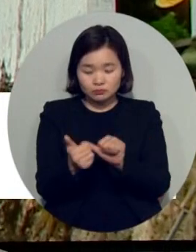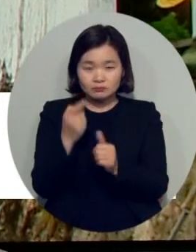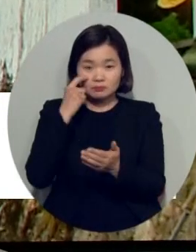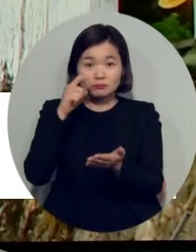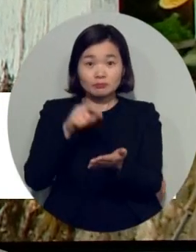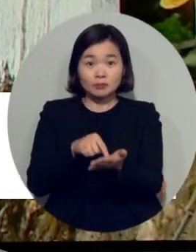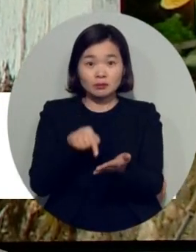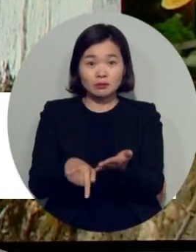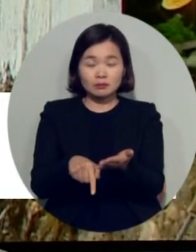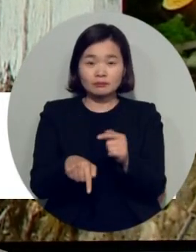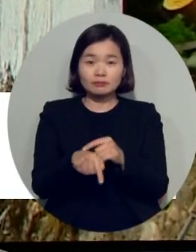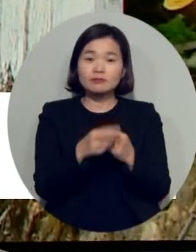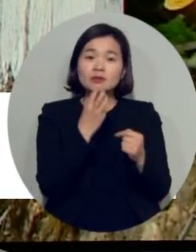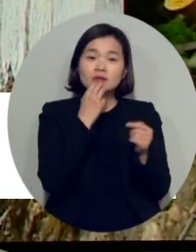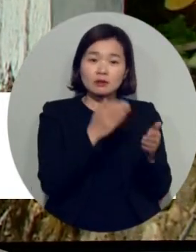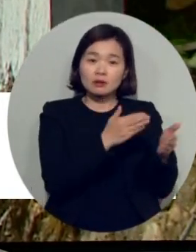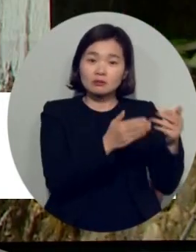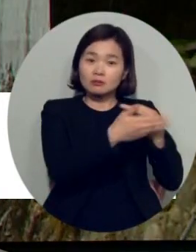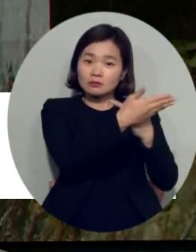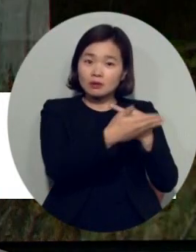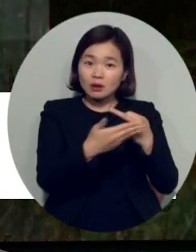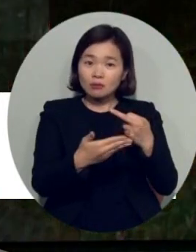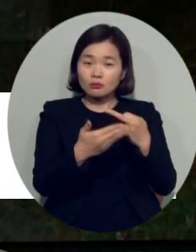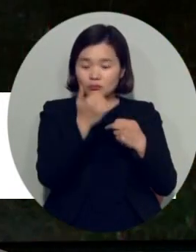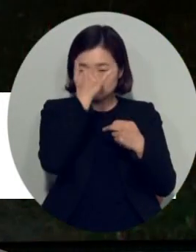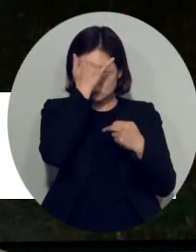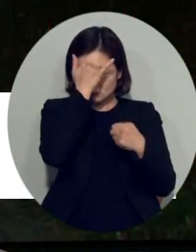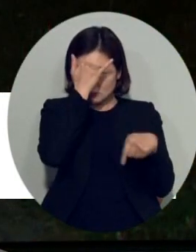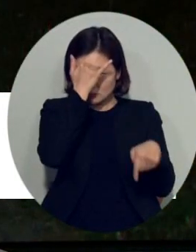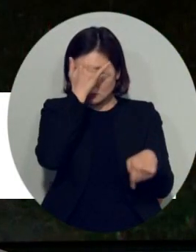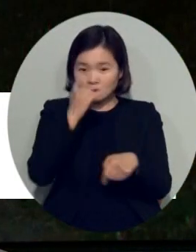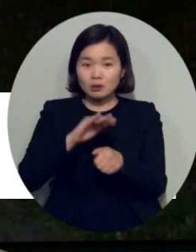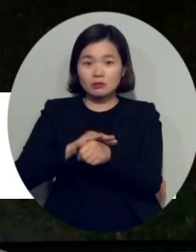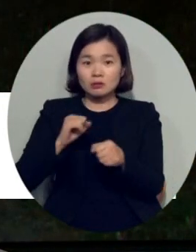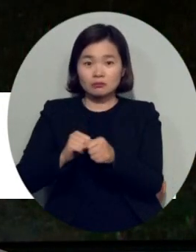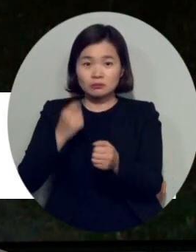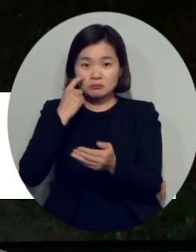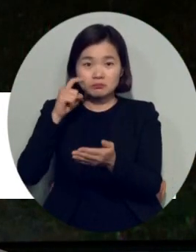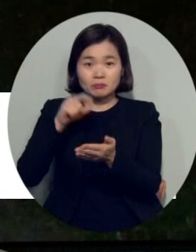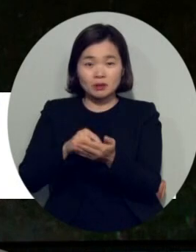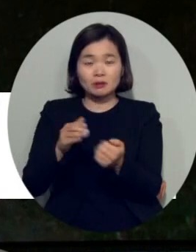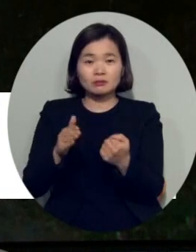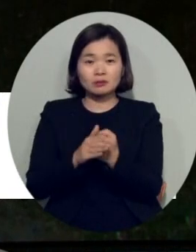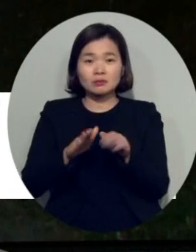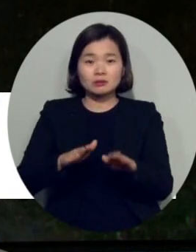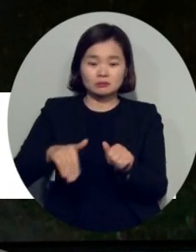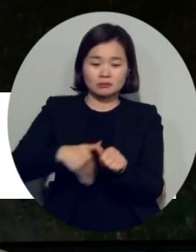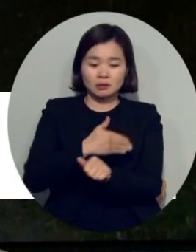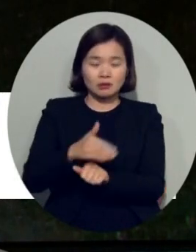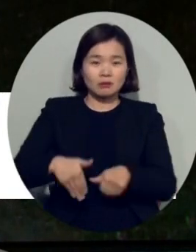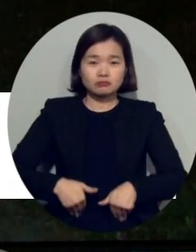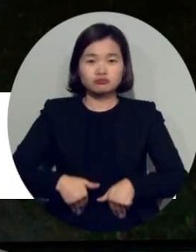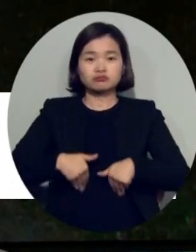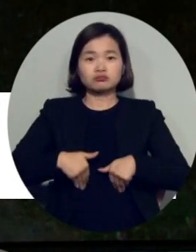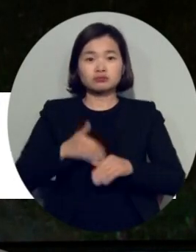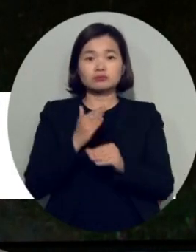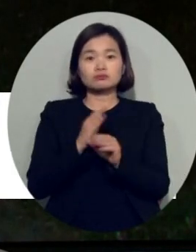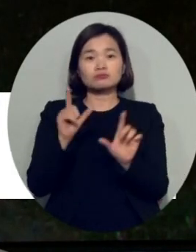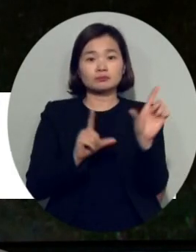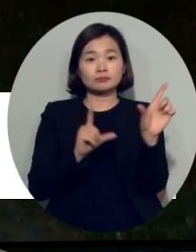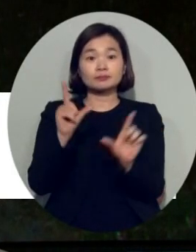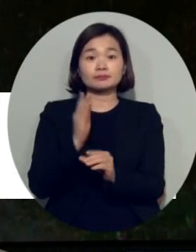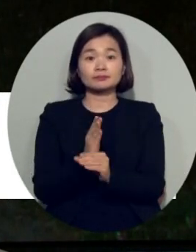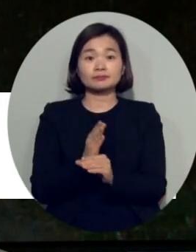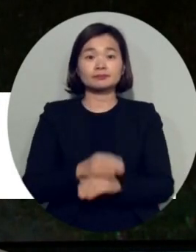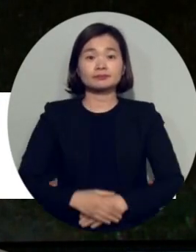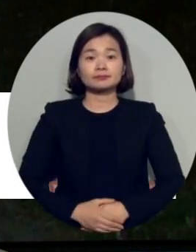발견됐습니다. 경기와 강원, 충청에 이어 경북까지 뚫리면서 남부지역에도 비상이 걸렸습니다. 김건엽 기자의